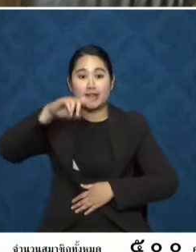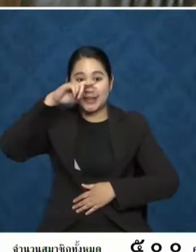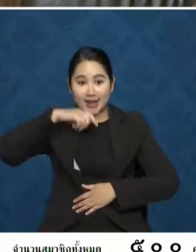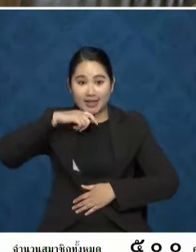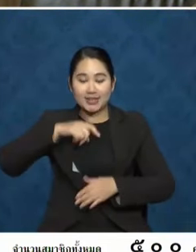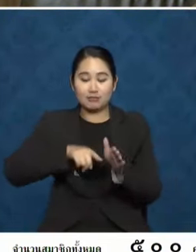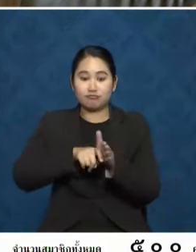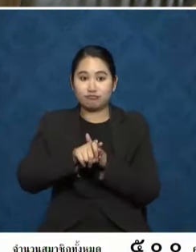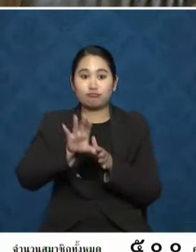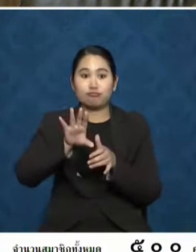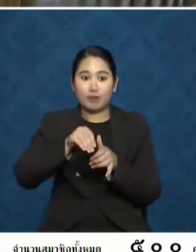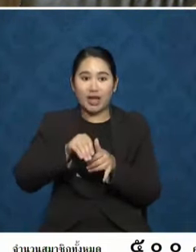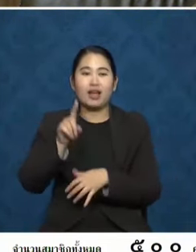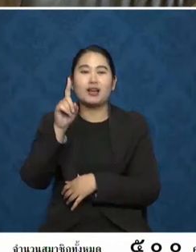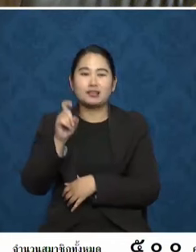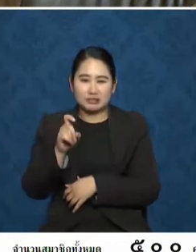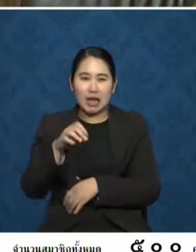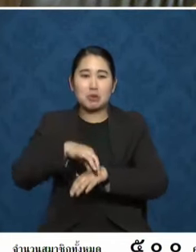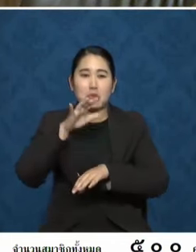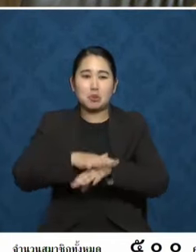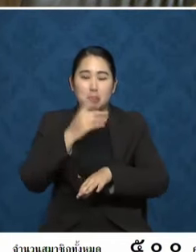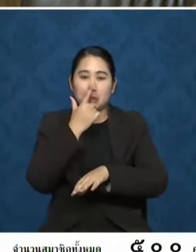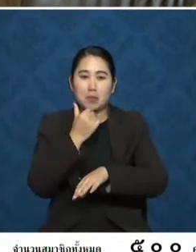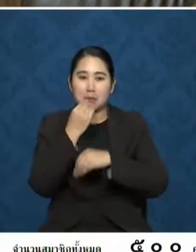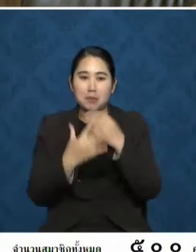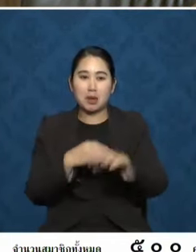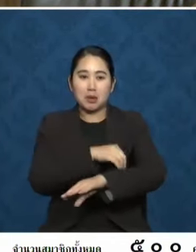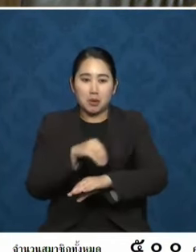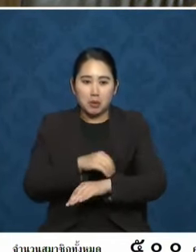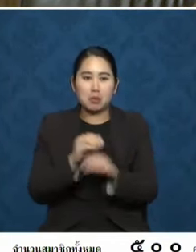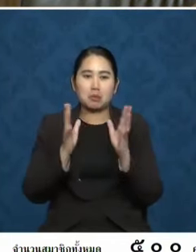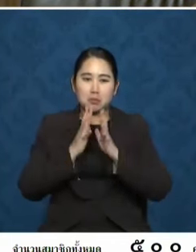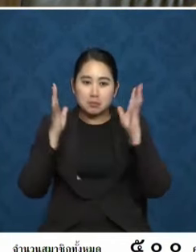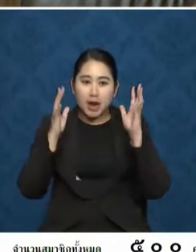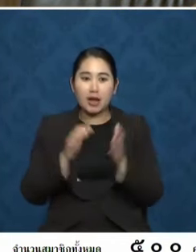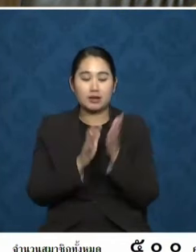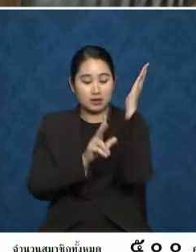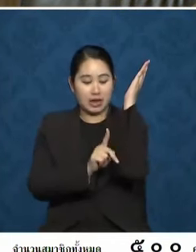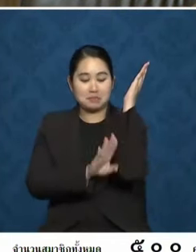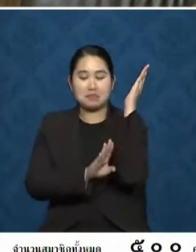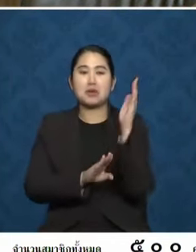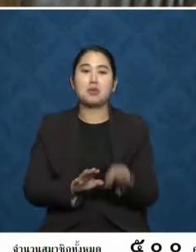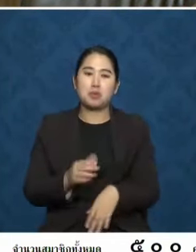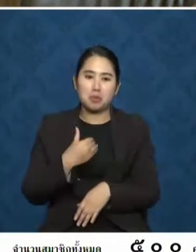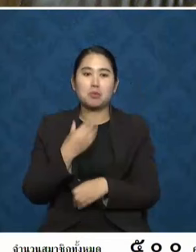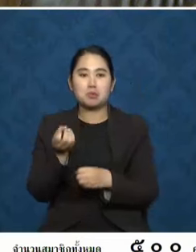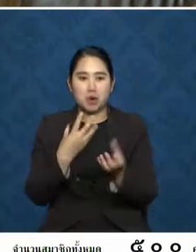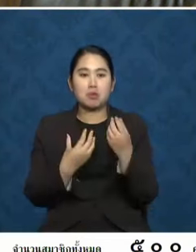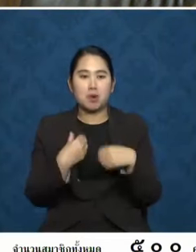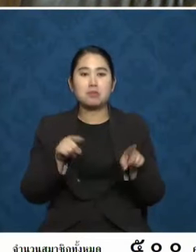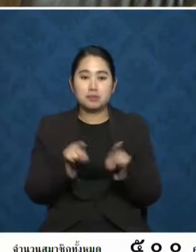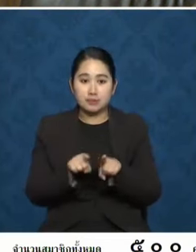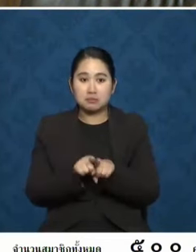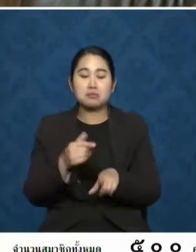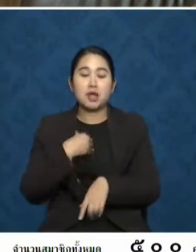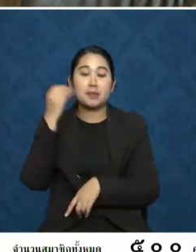ไ้เลือดออกตาย 175 รายก็บี่บ้านผมอยู่ในจำนวนสถิที่ออ. recommendation r medidaบนทุก